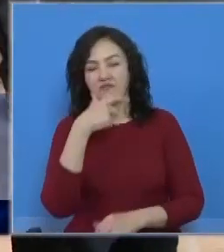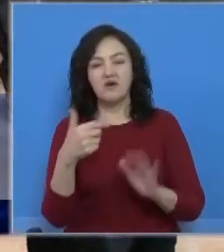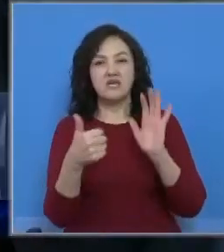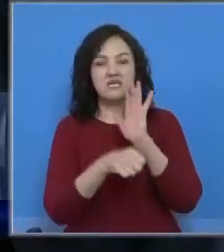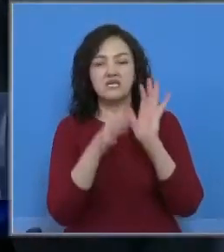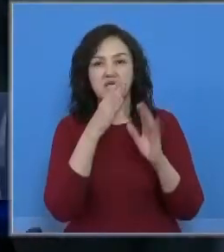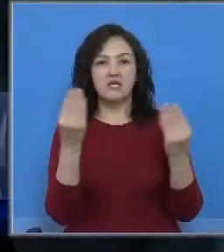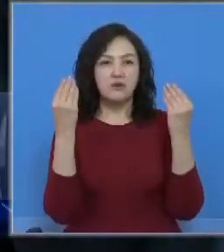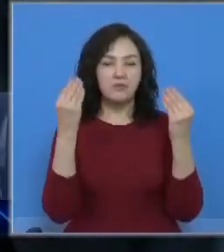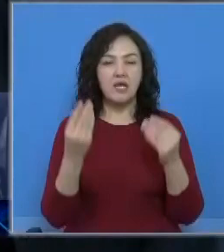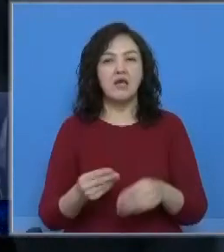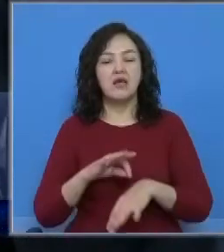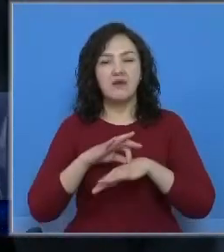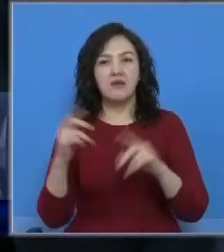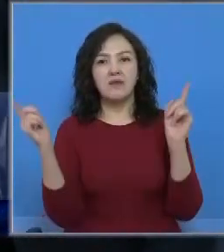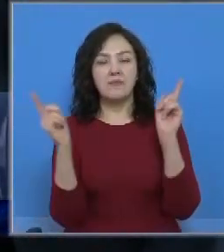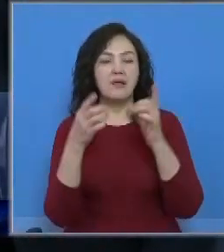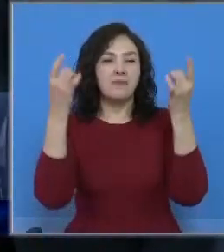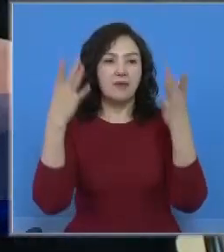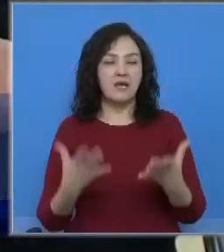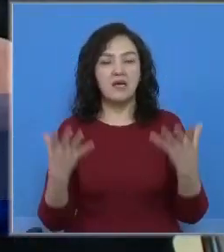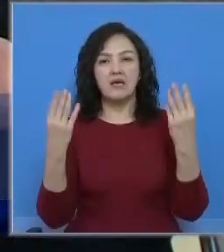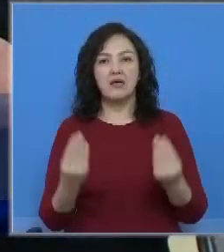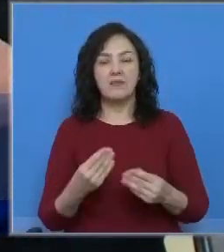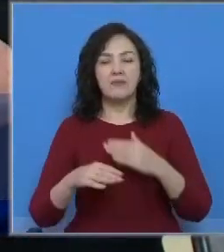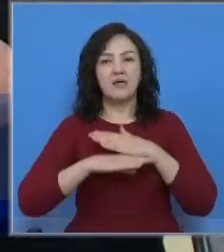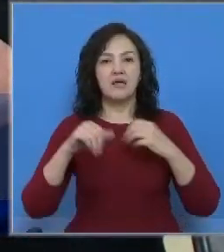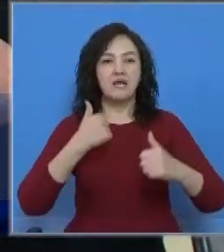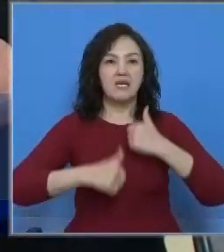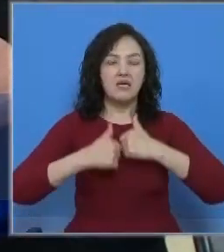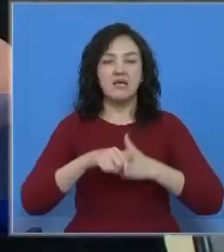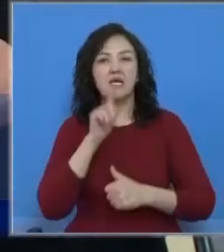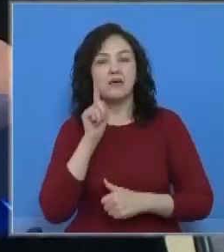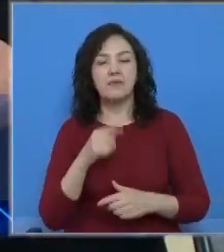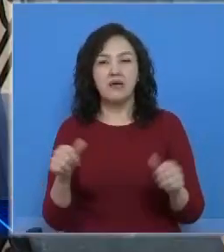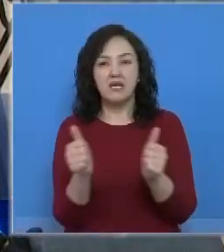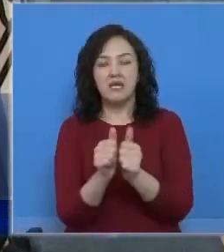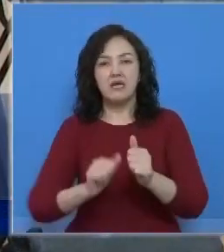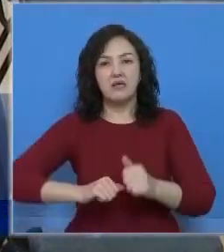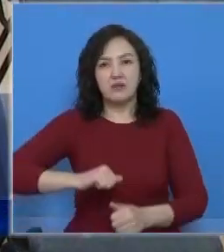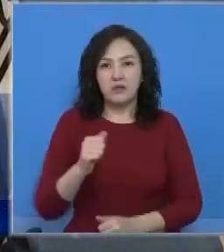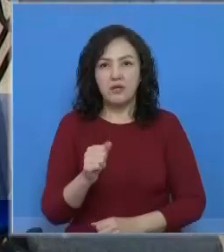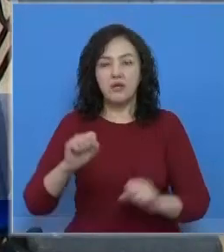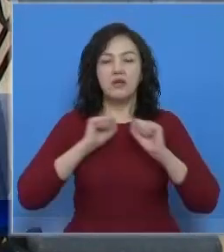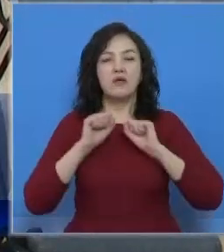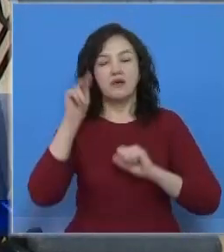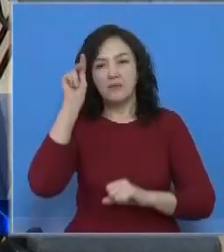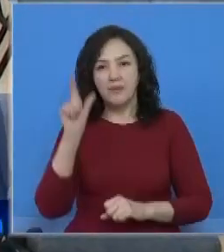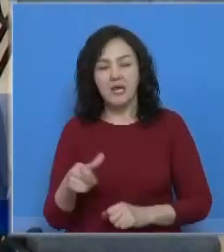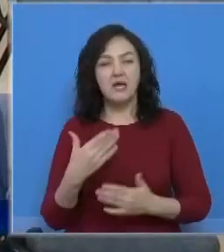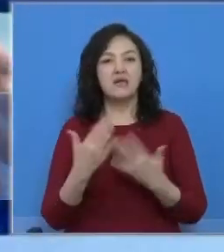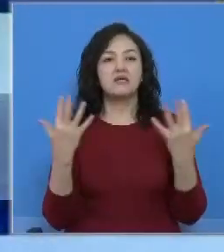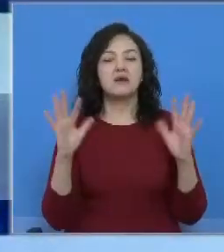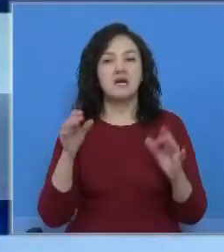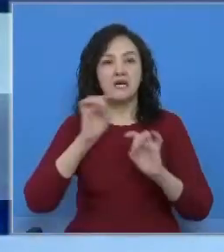алимбек былмагамбетов встретил в обыденной для него обстановке на ринге соревнуются юноши рядом друзья по спорту и ученики как